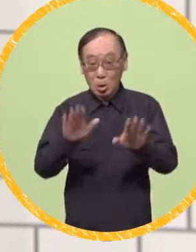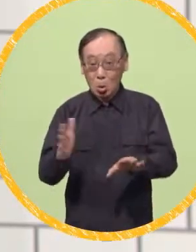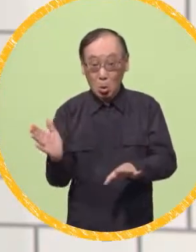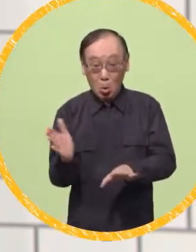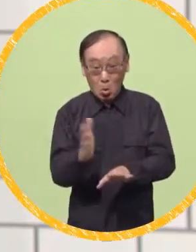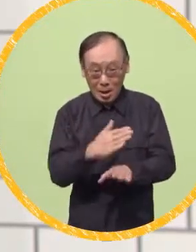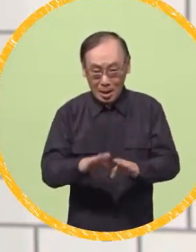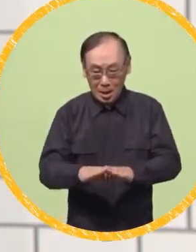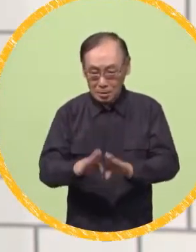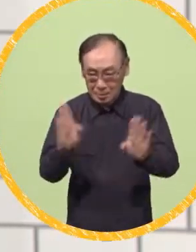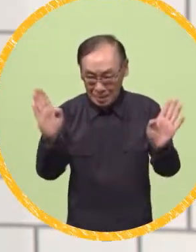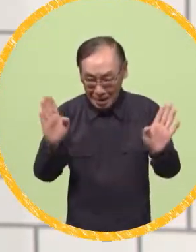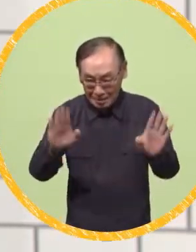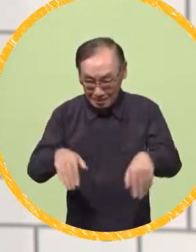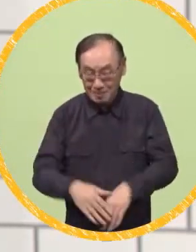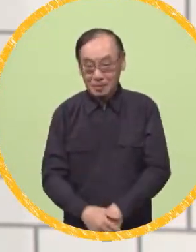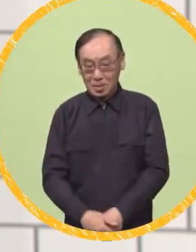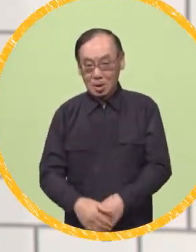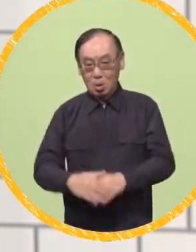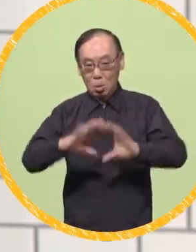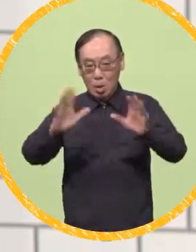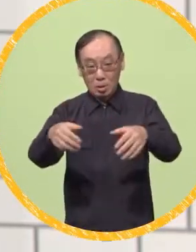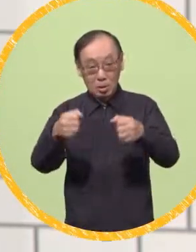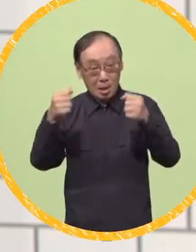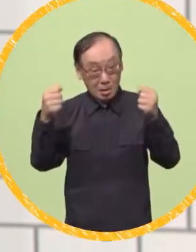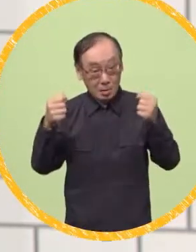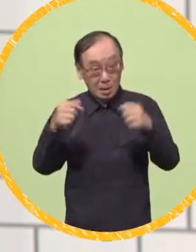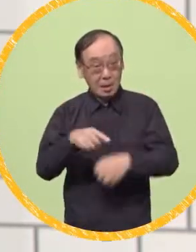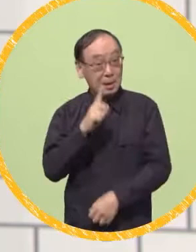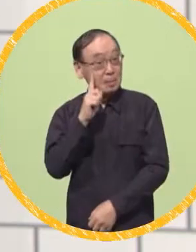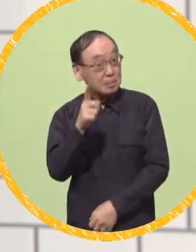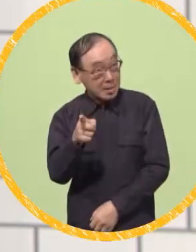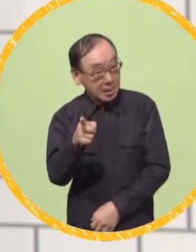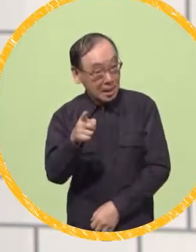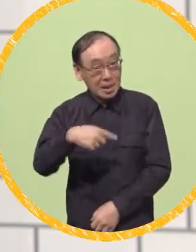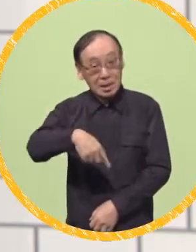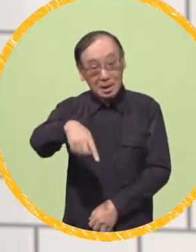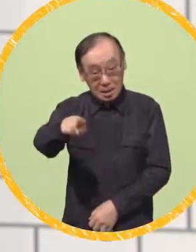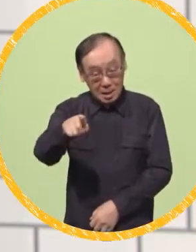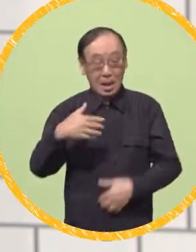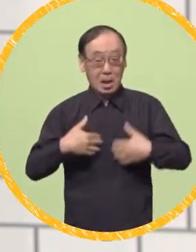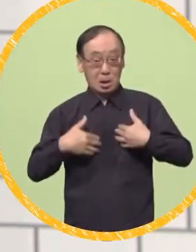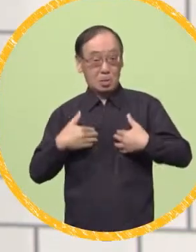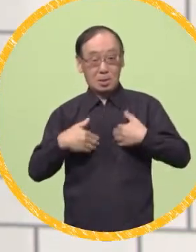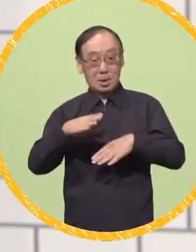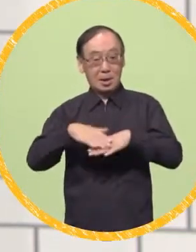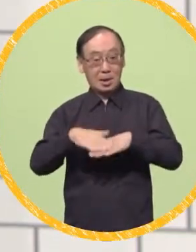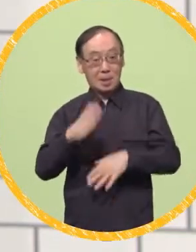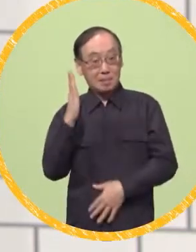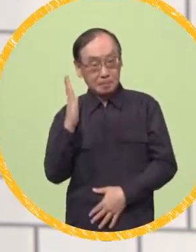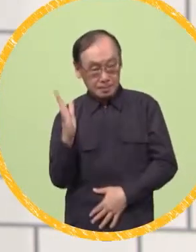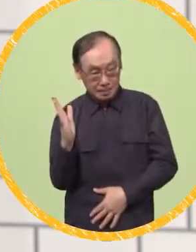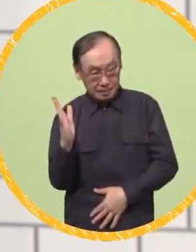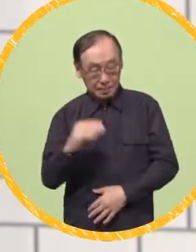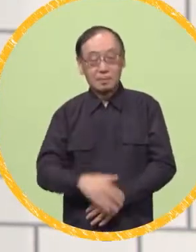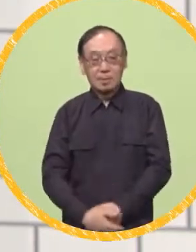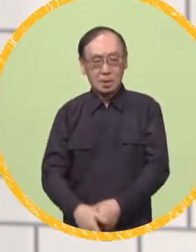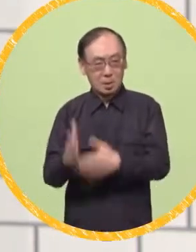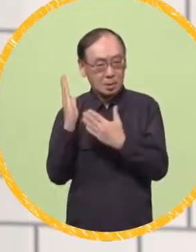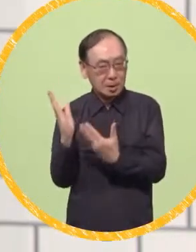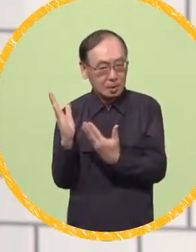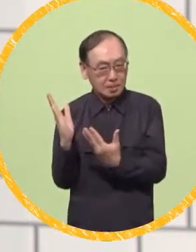始まりましたワールドカップなんですけれども見てそしていって楽しめるということでまずはこちらですじゃ